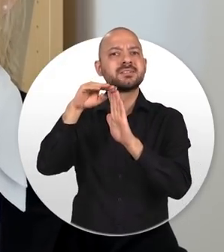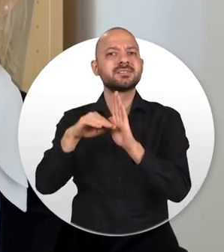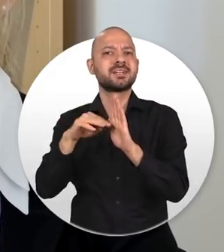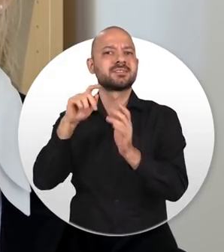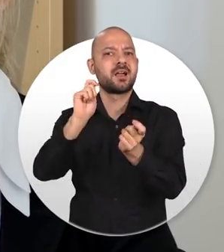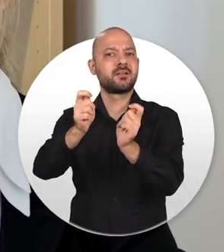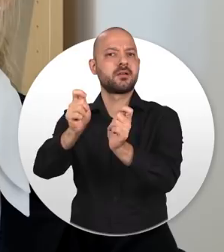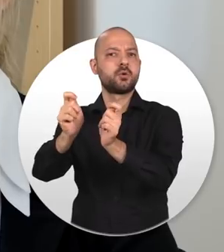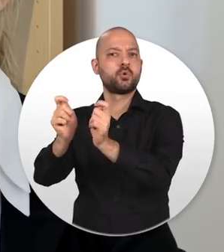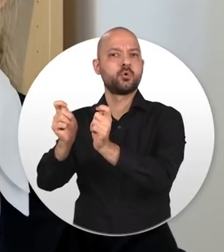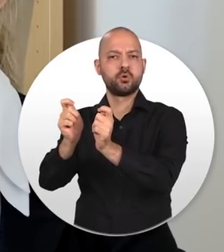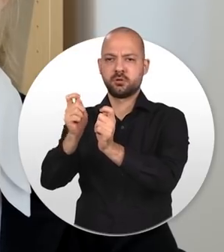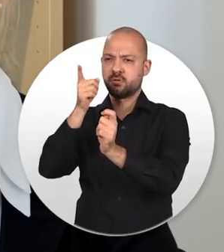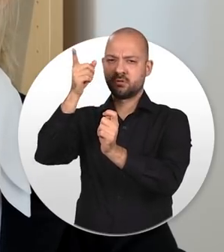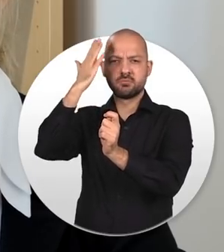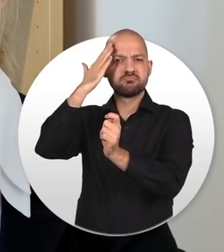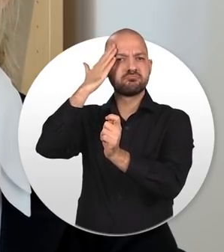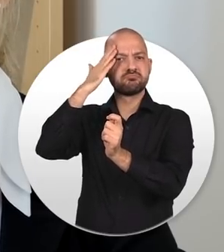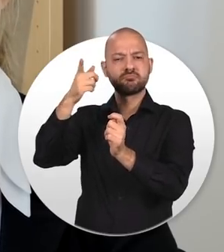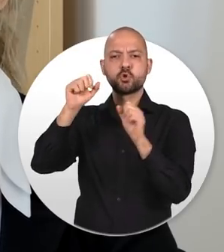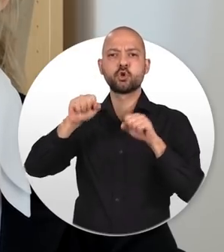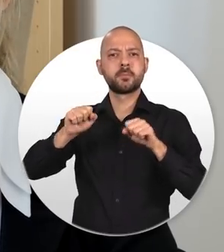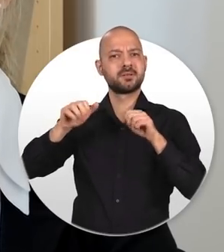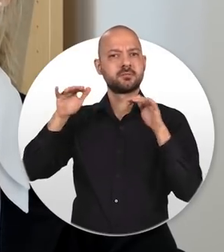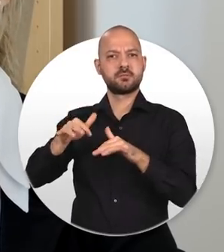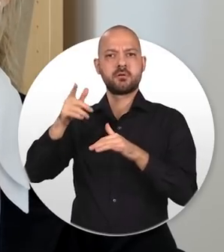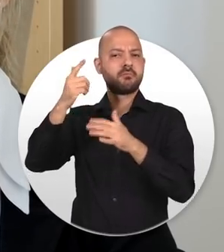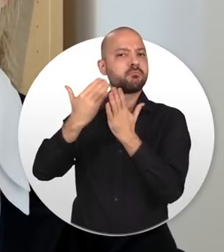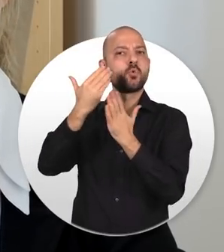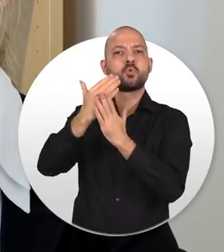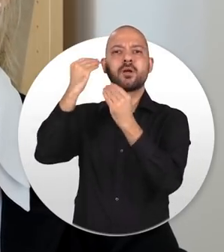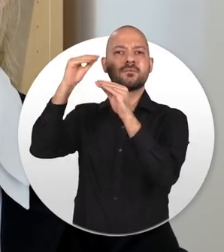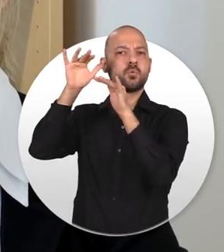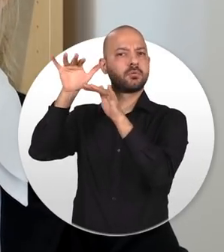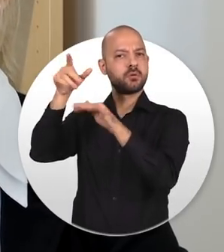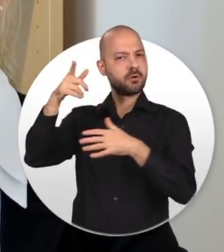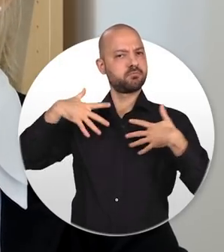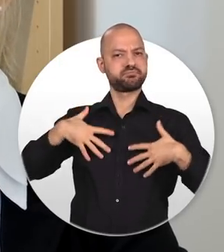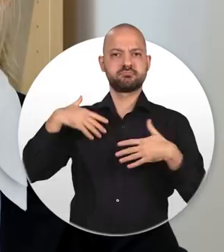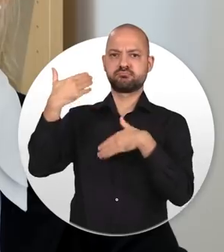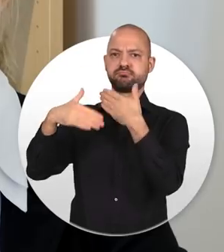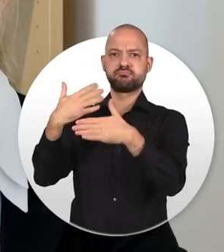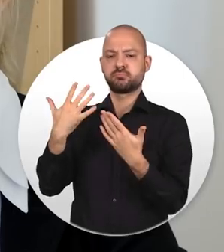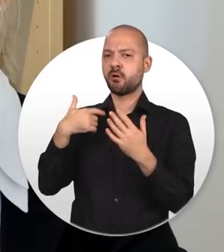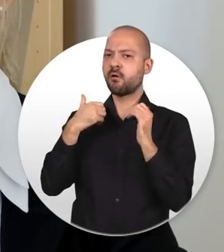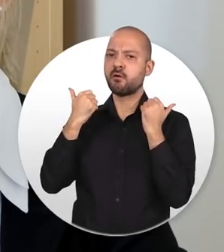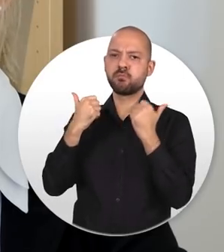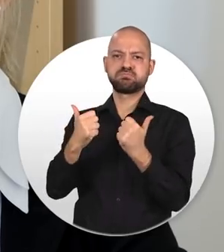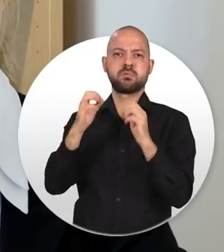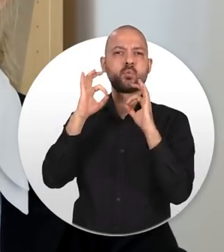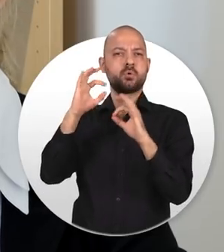viele Changements mit den Gesetzen. Sie sind auch ganz kompetent und immer up to date. Und ich habe nicht mehr eine